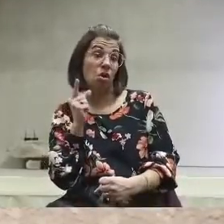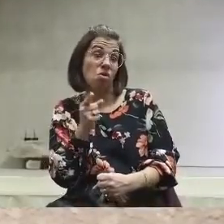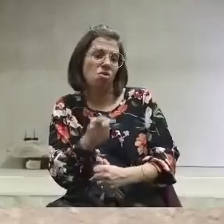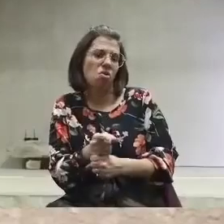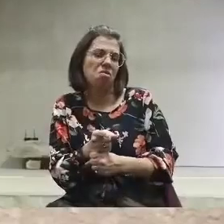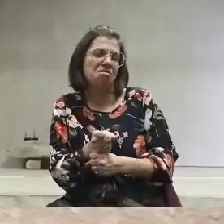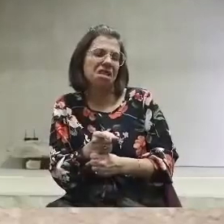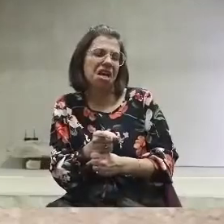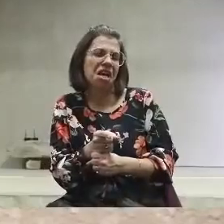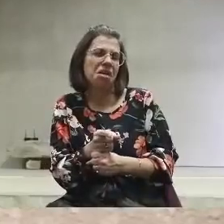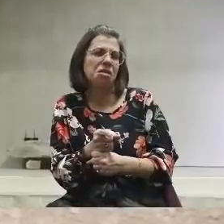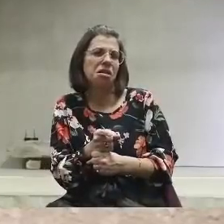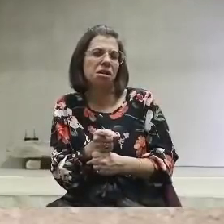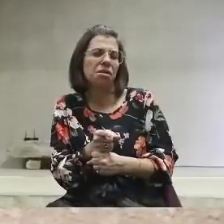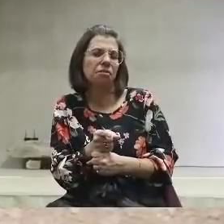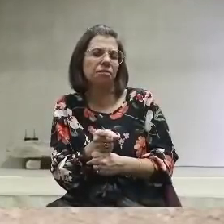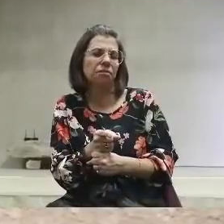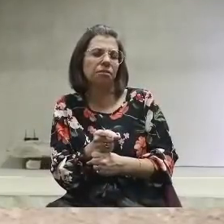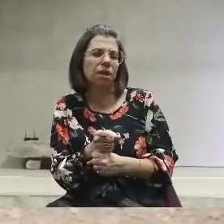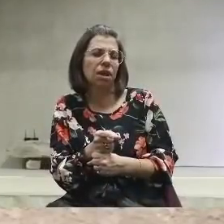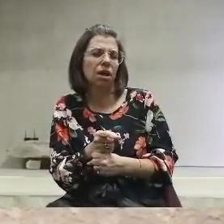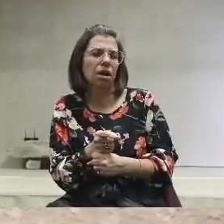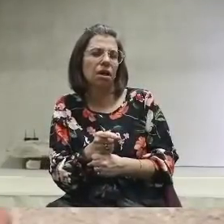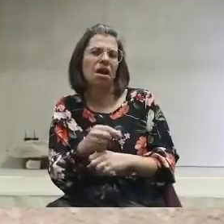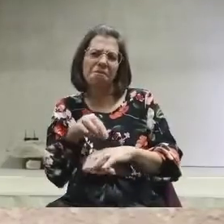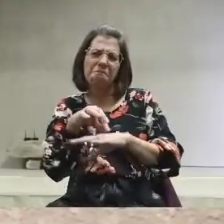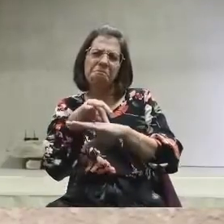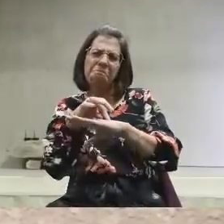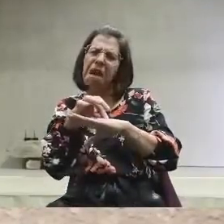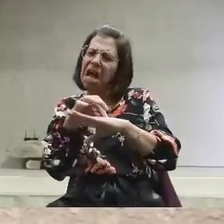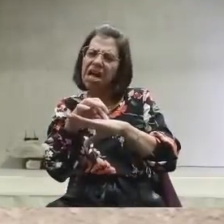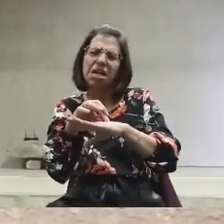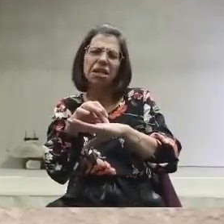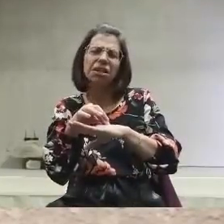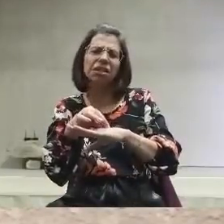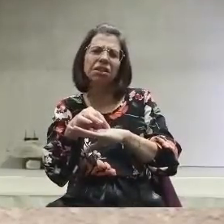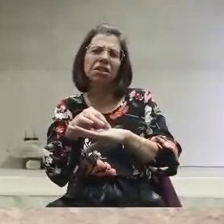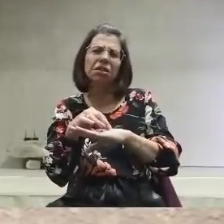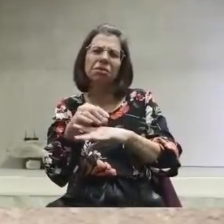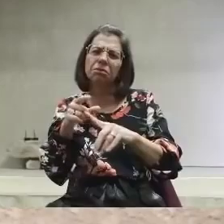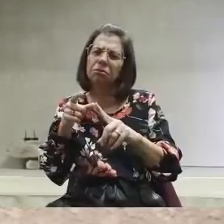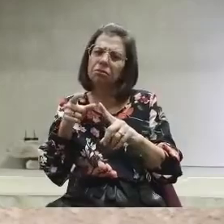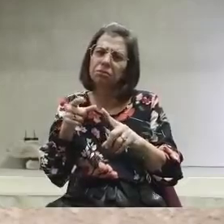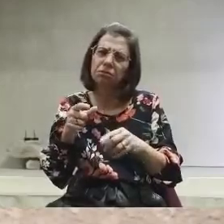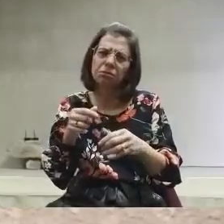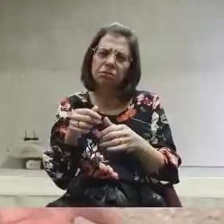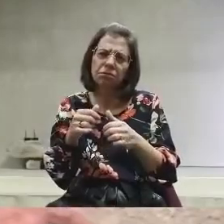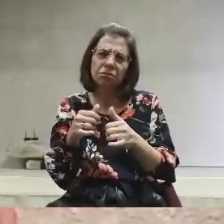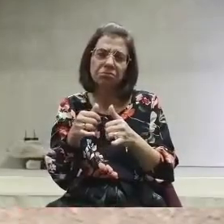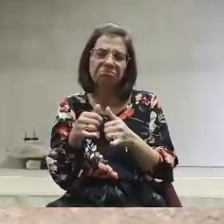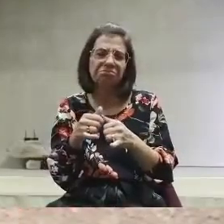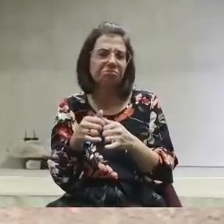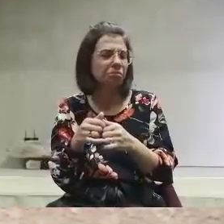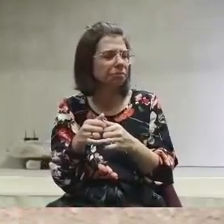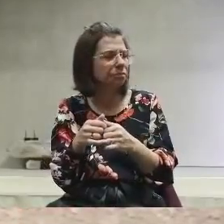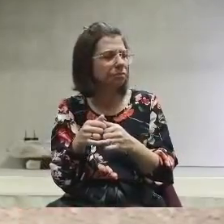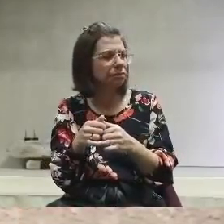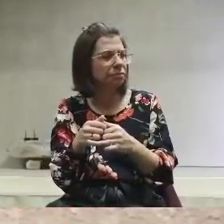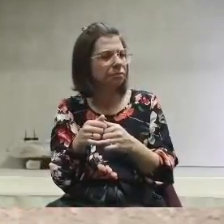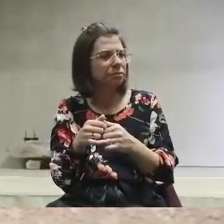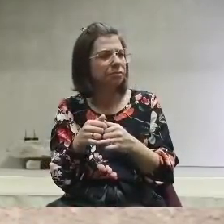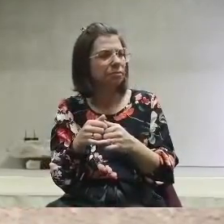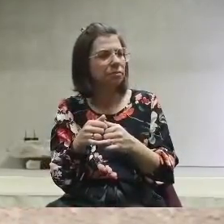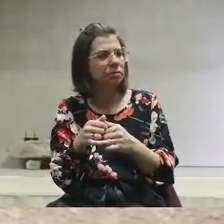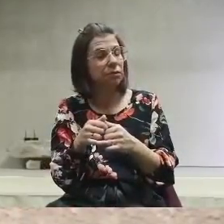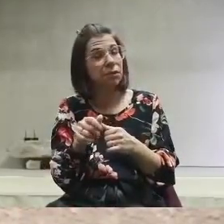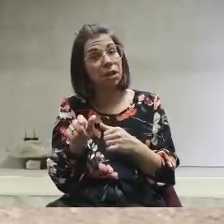faire. Et puis comme il n'y avait pas la sécurité sociale et tout ça, pas d'argent, il n'avait pas les moyens,